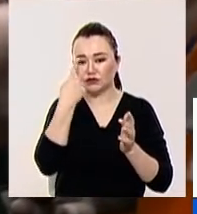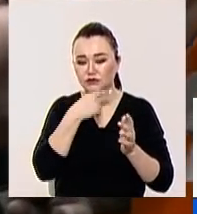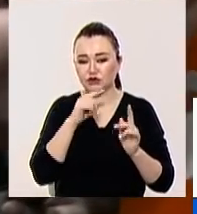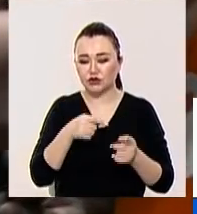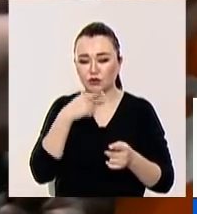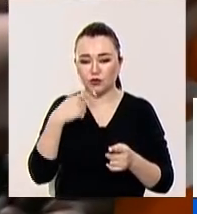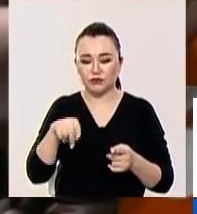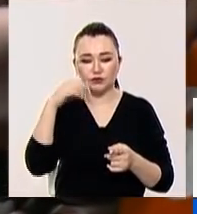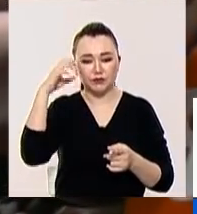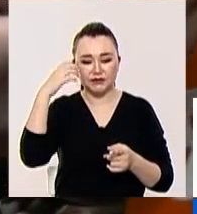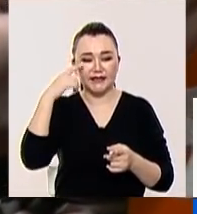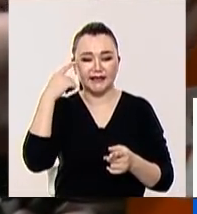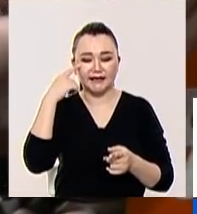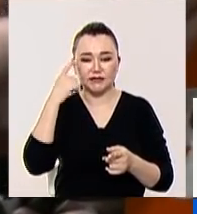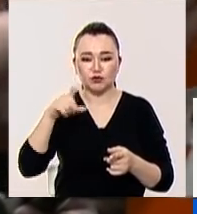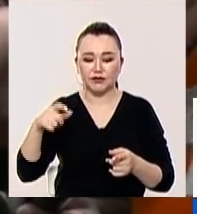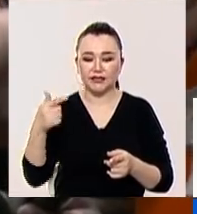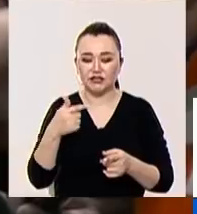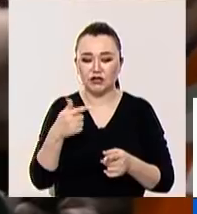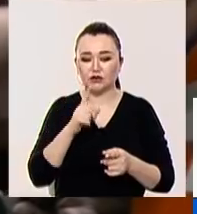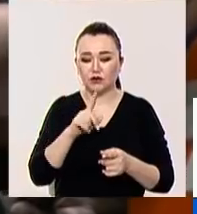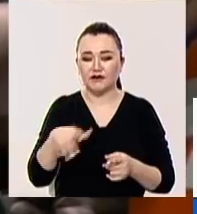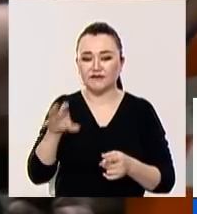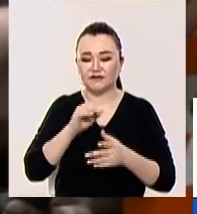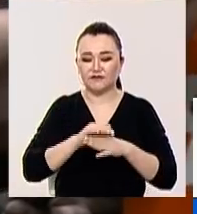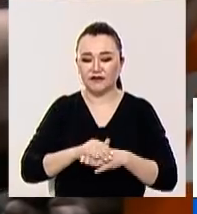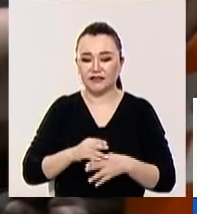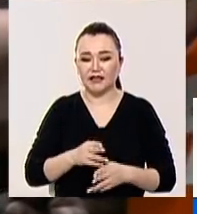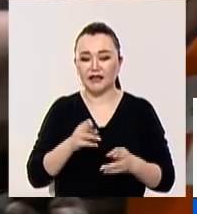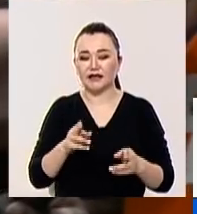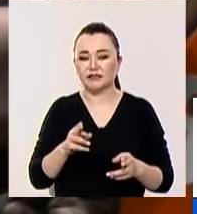граждане России, Узбекистана, Киргизстана, но они по факту терроризму